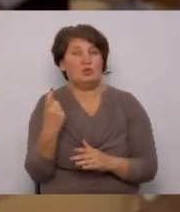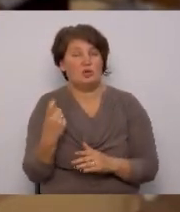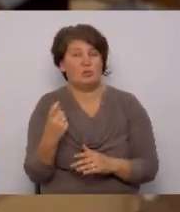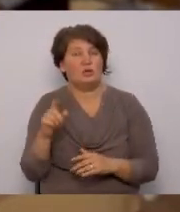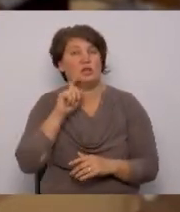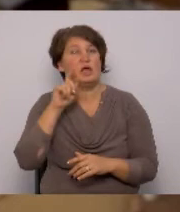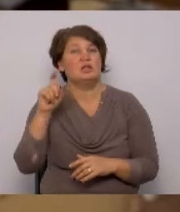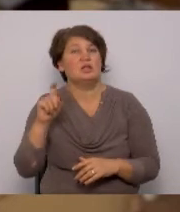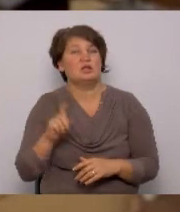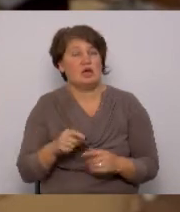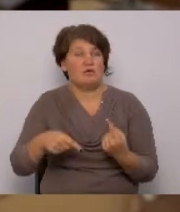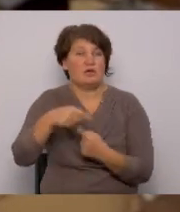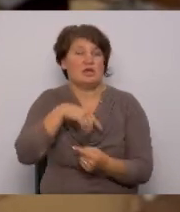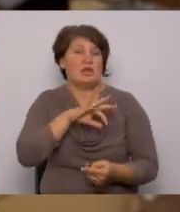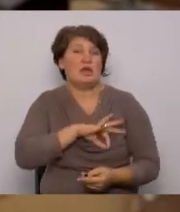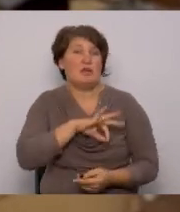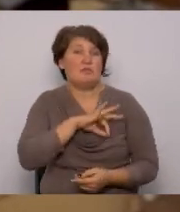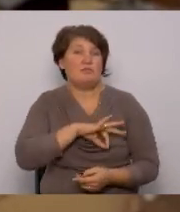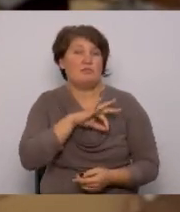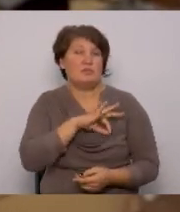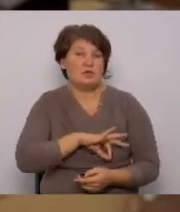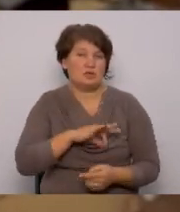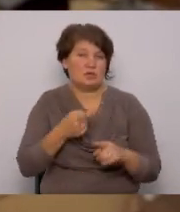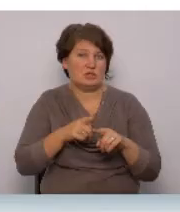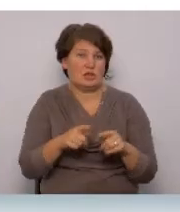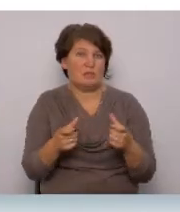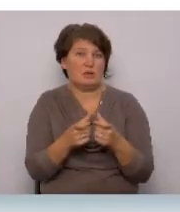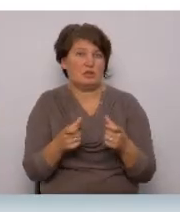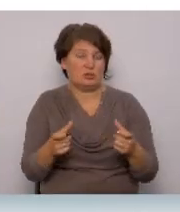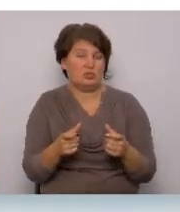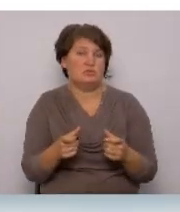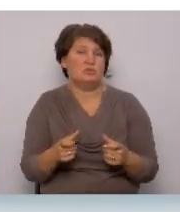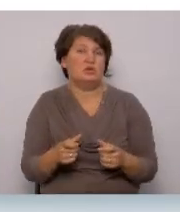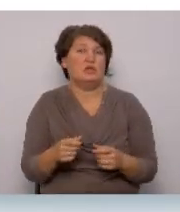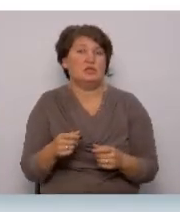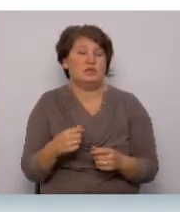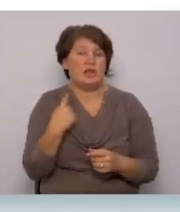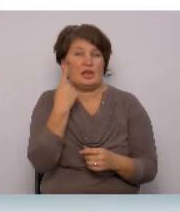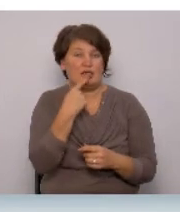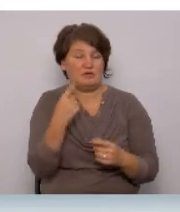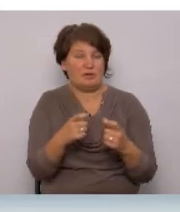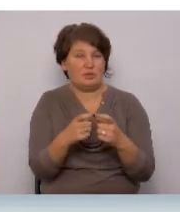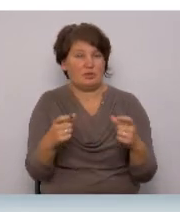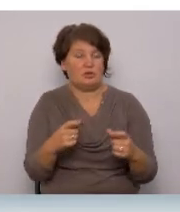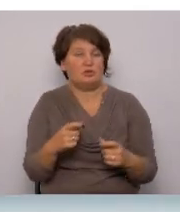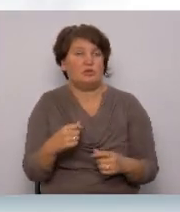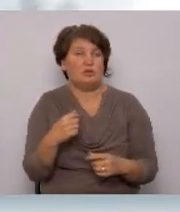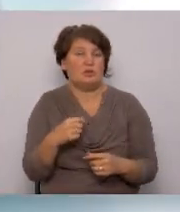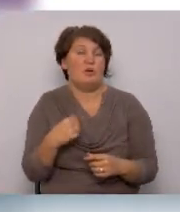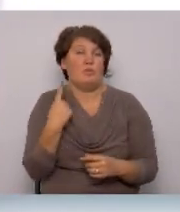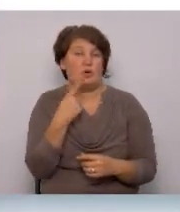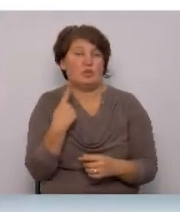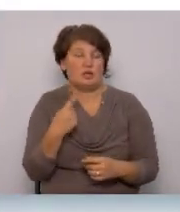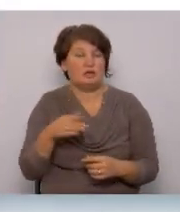Витрати держави та бізнесу на виготовлення та оброблення банкнот тепер знизяться. На лицевій стороні банкноти – портрет українського науковця